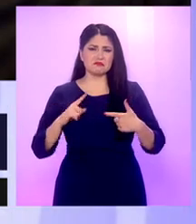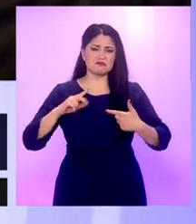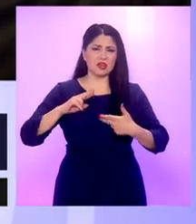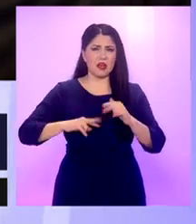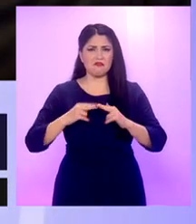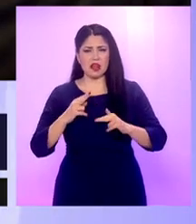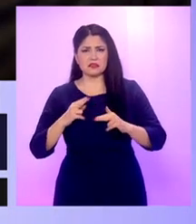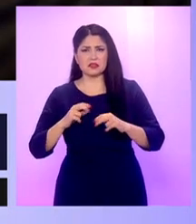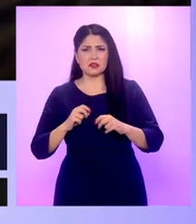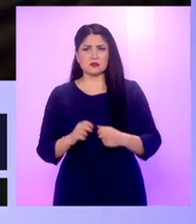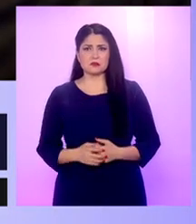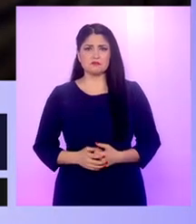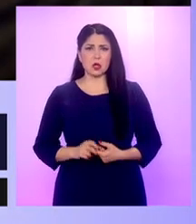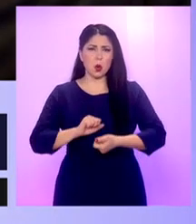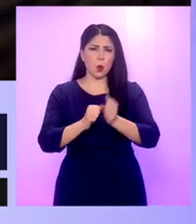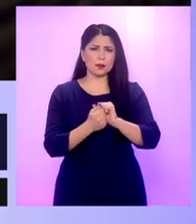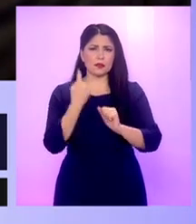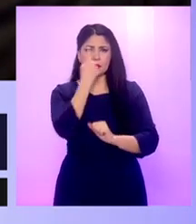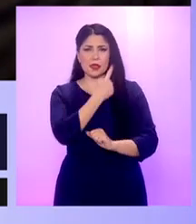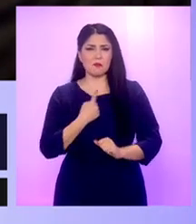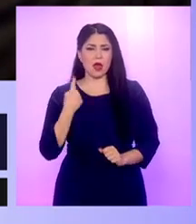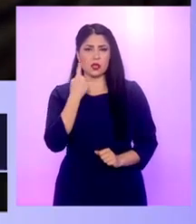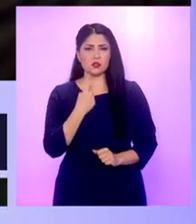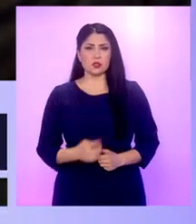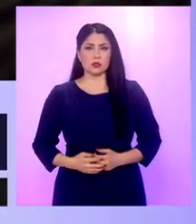încăierări, mici încăierări de imagine cu